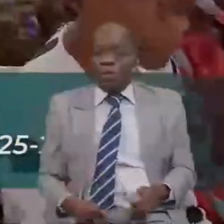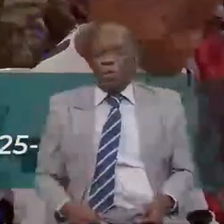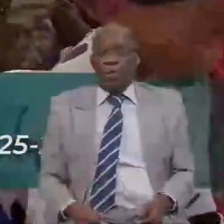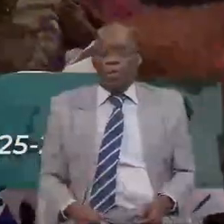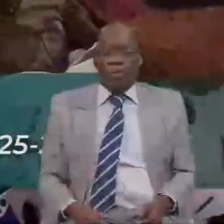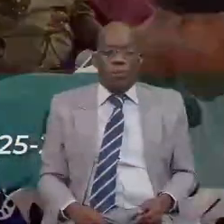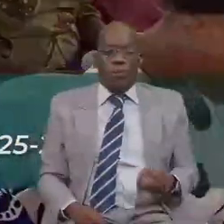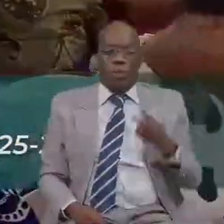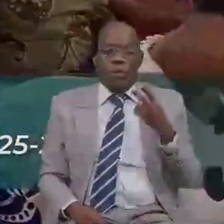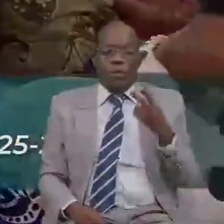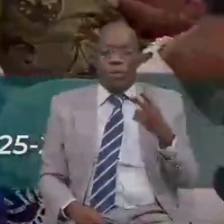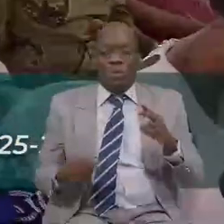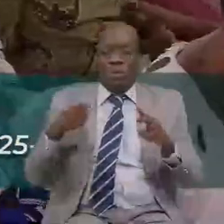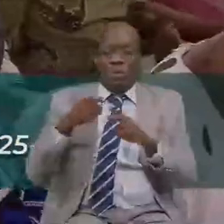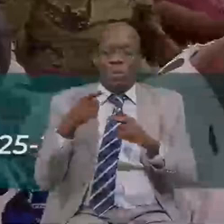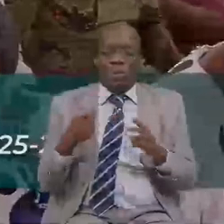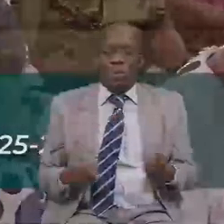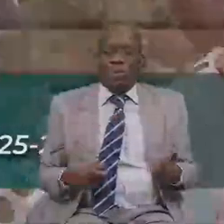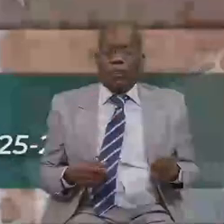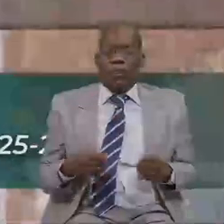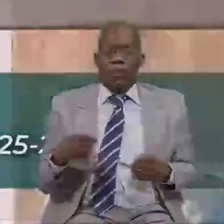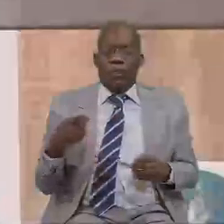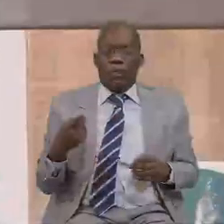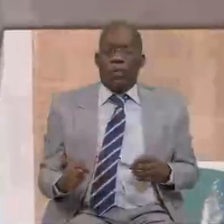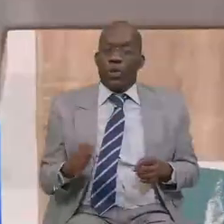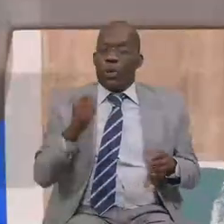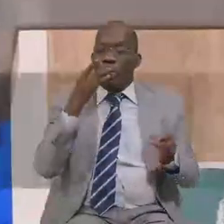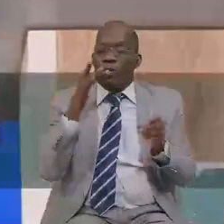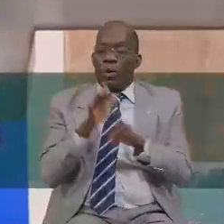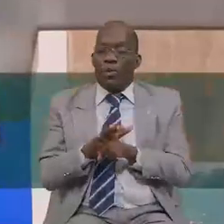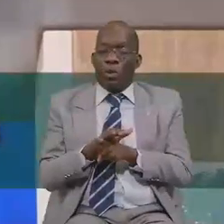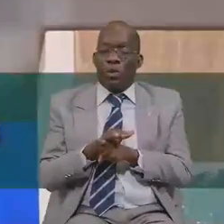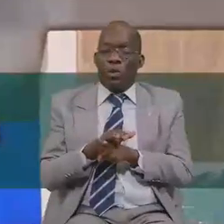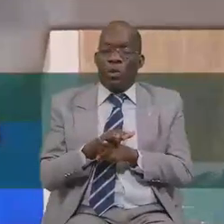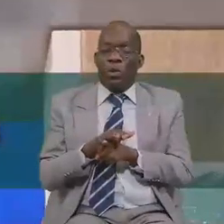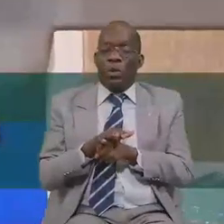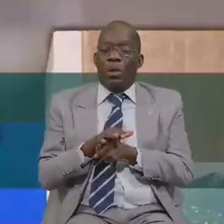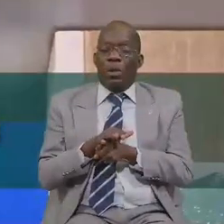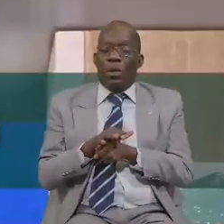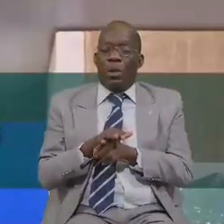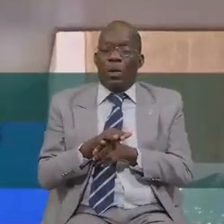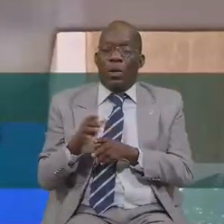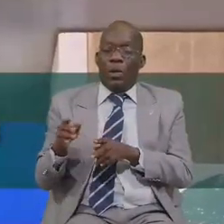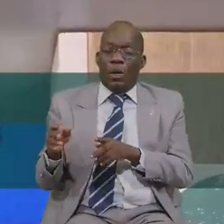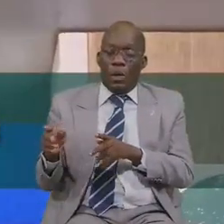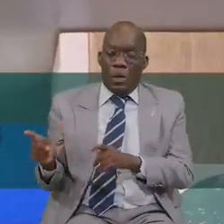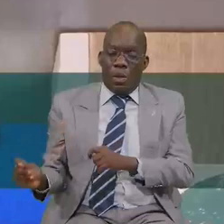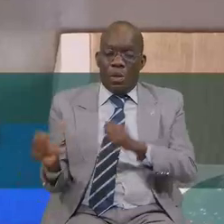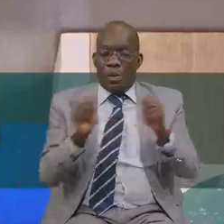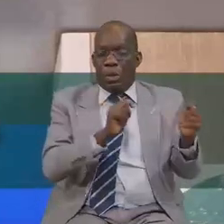Deuxième élément, le transport promis des soldats au-delà des